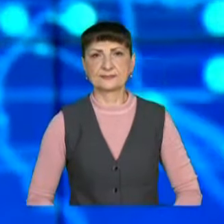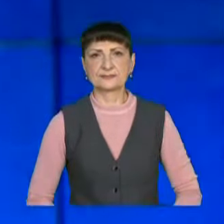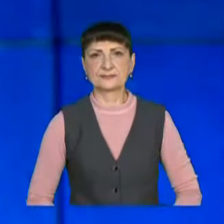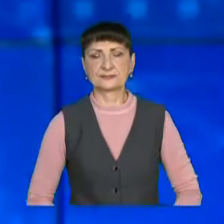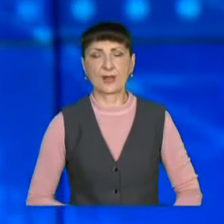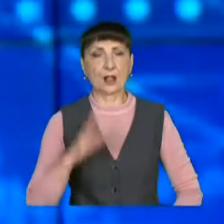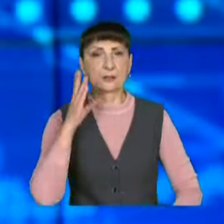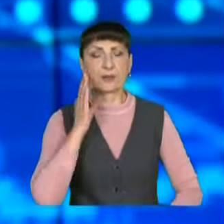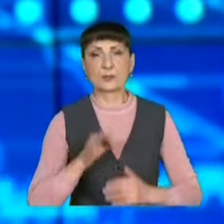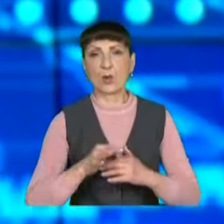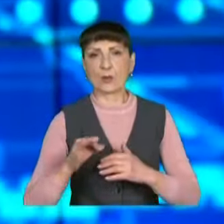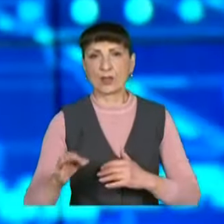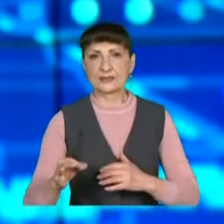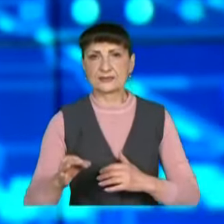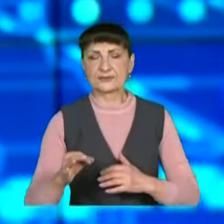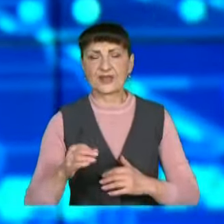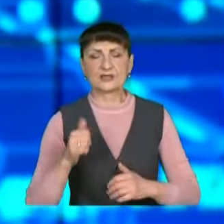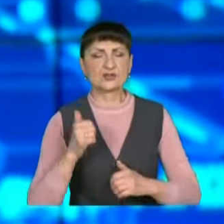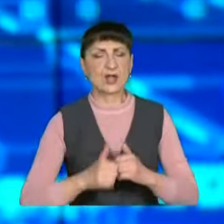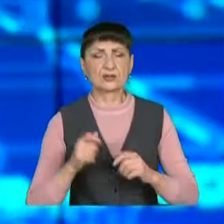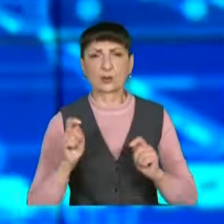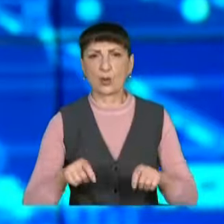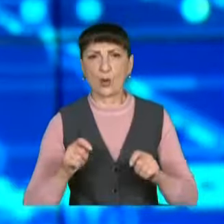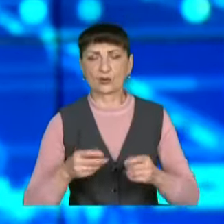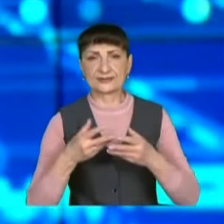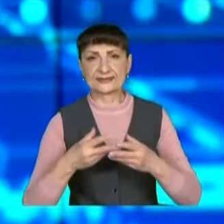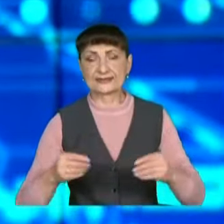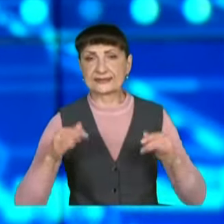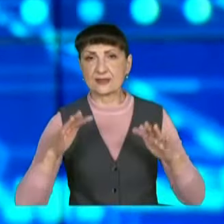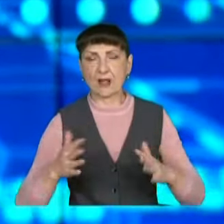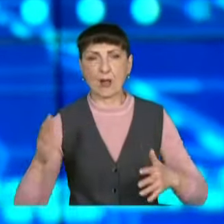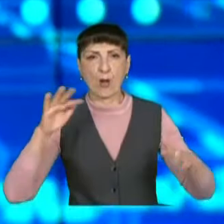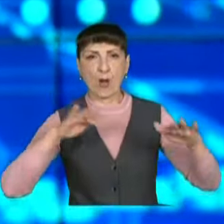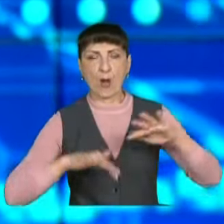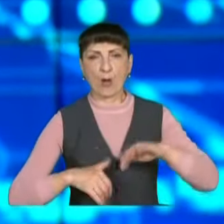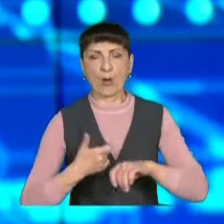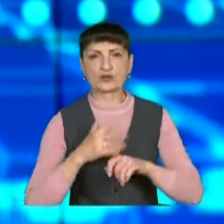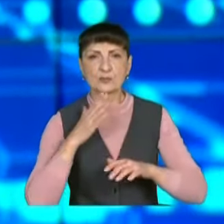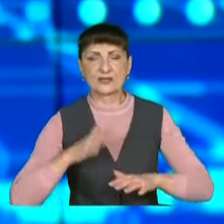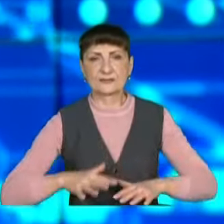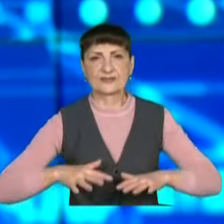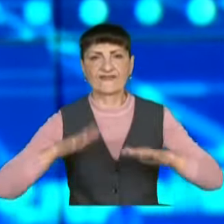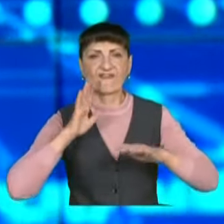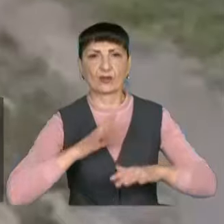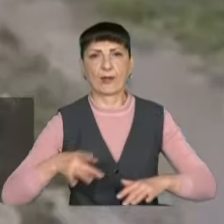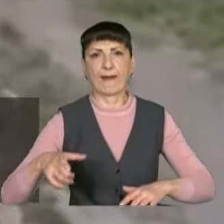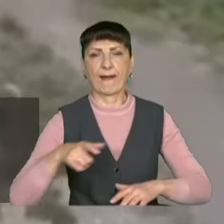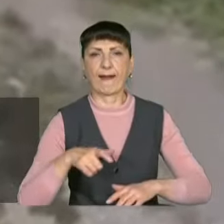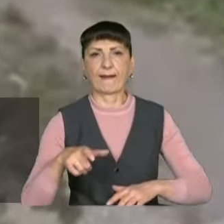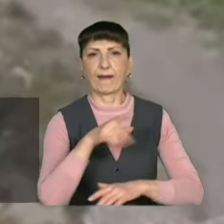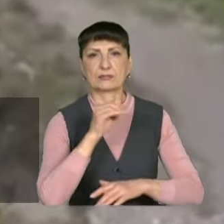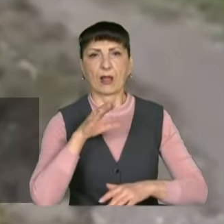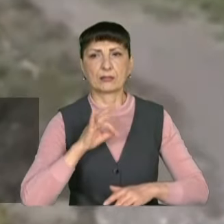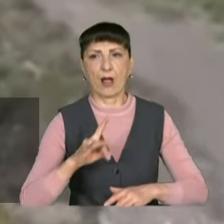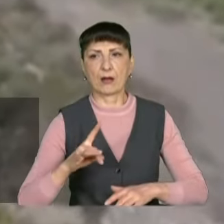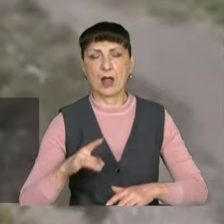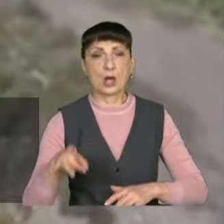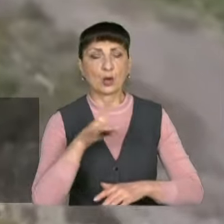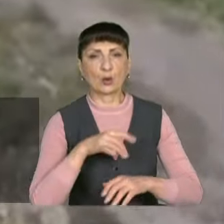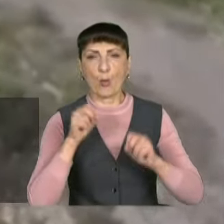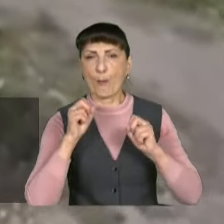В Алматинской области из-за частых дождей и таяния снега в горах резко поднялся уровень воды в реке Талгар. В регионе возникла